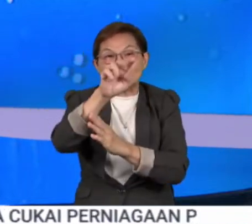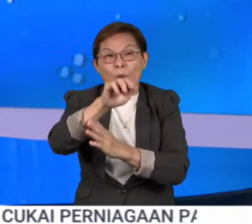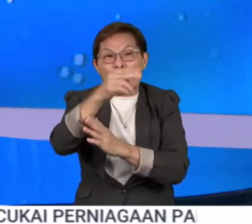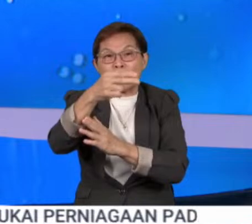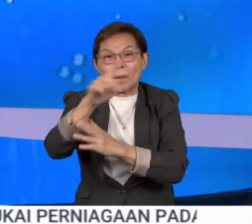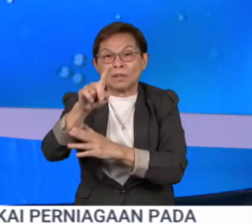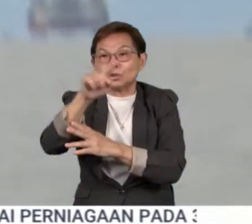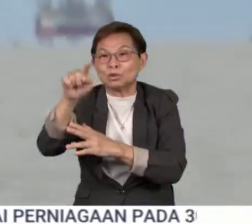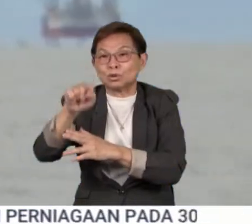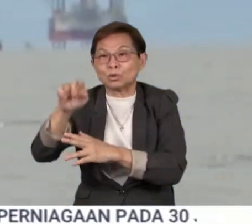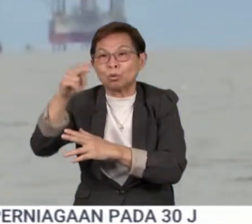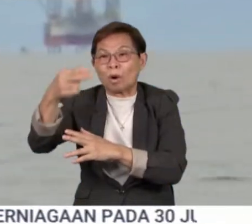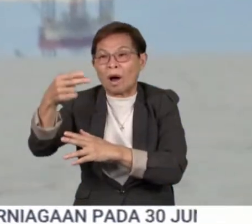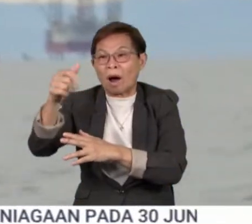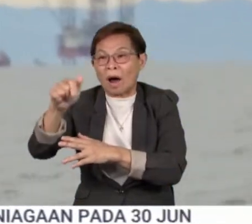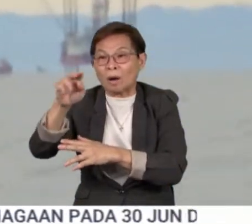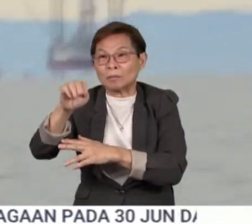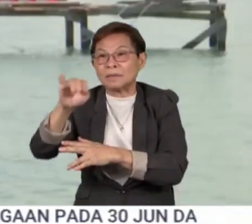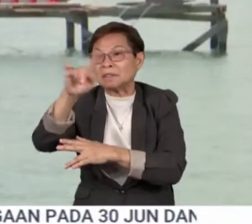laporannya.